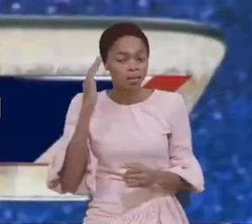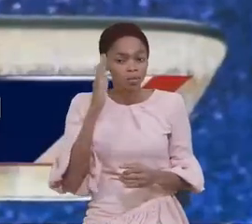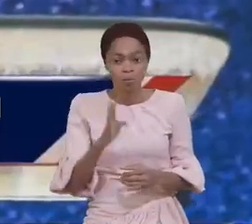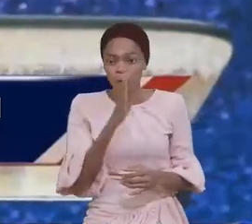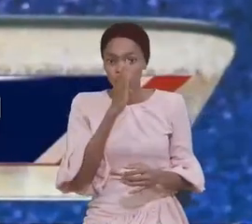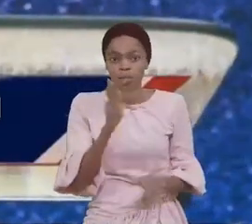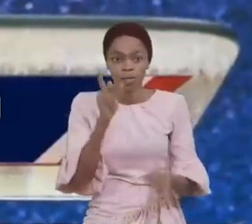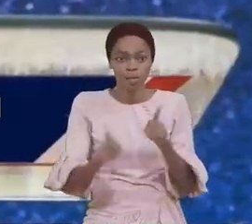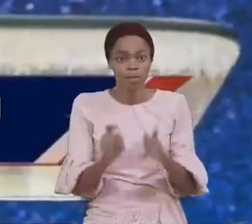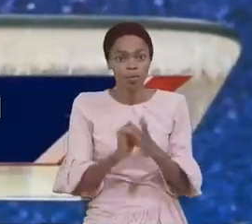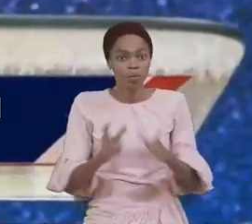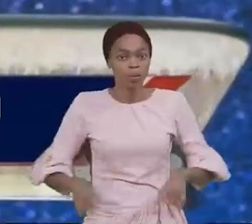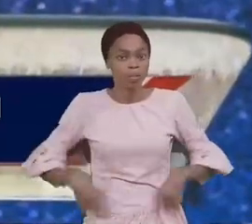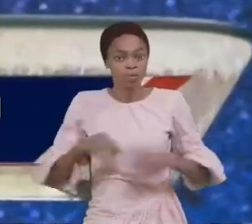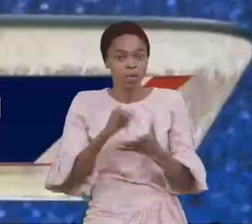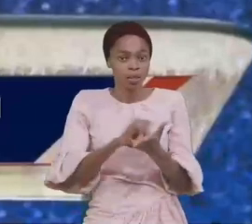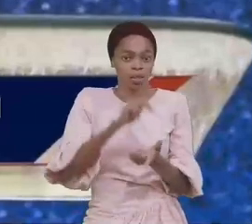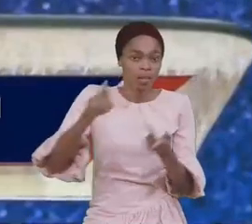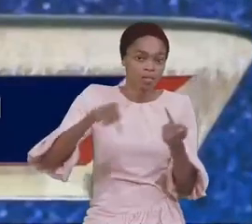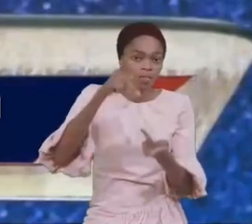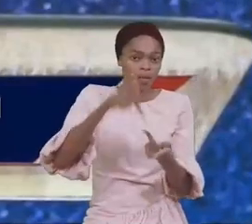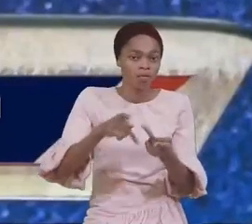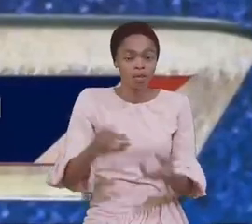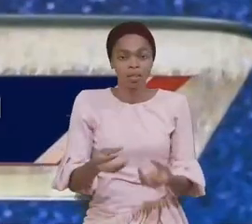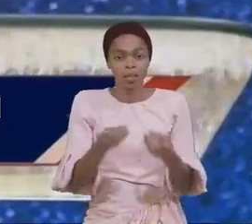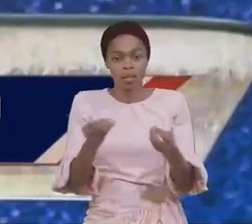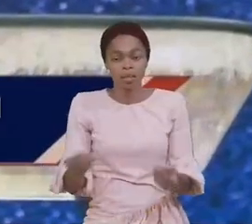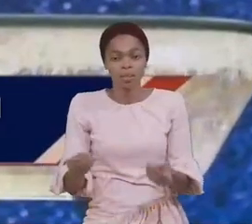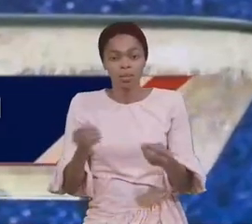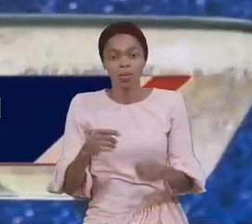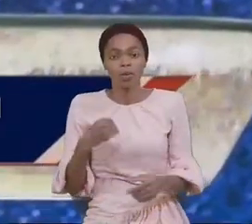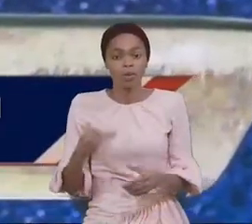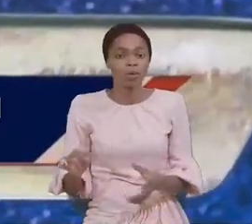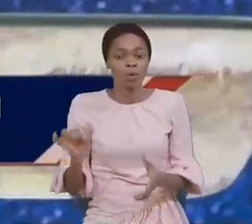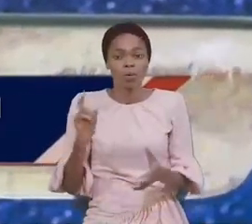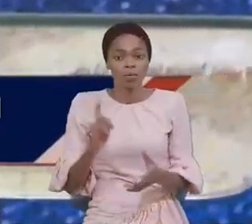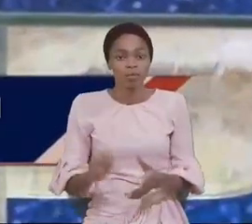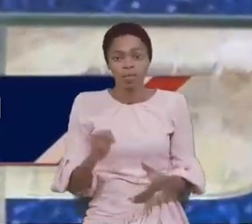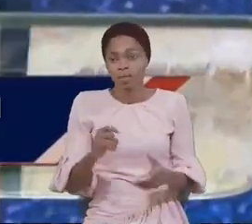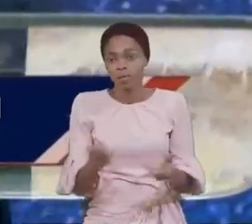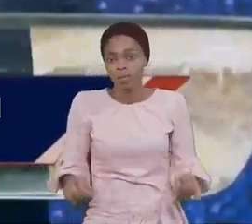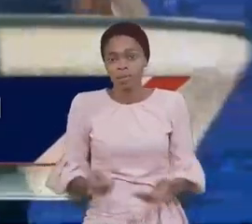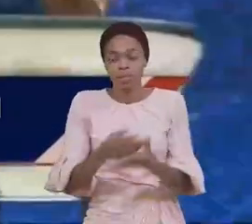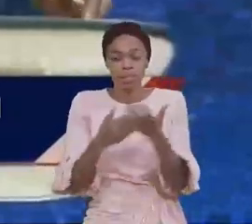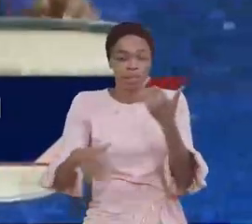habitants du pays de gloire, de lieu au ciel.